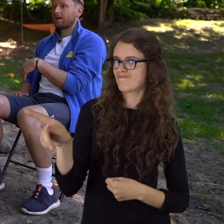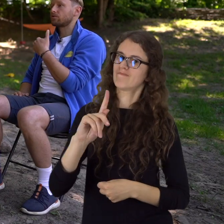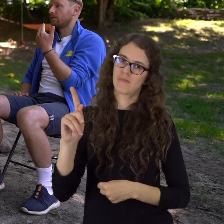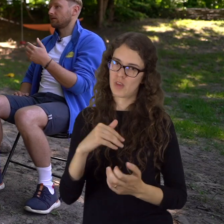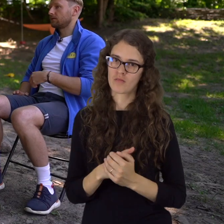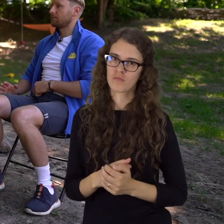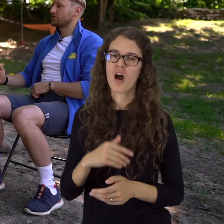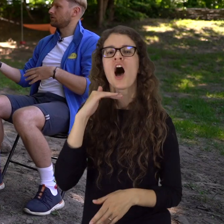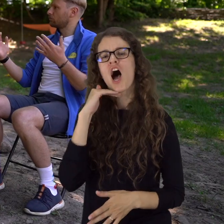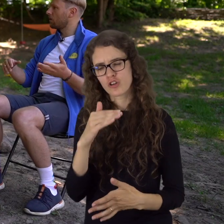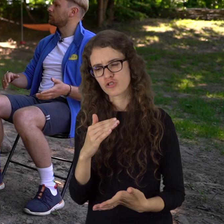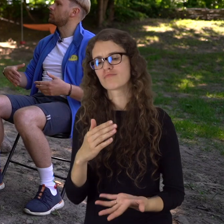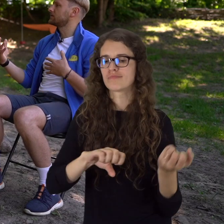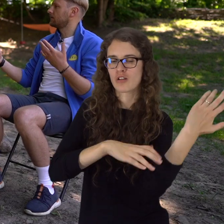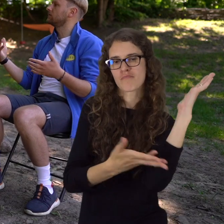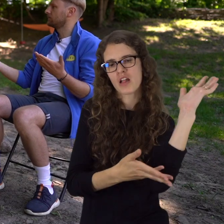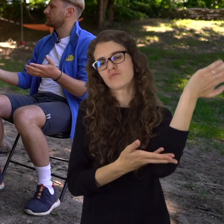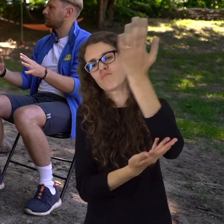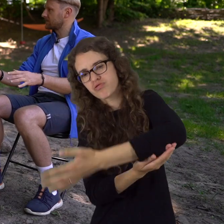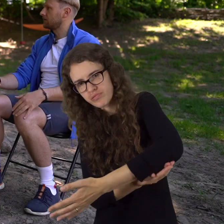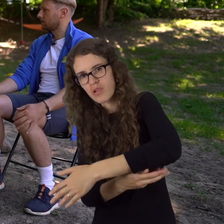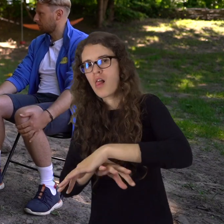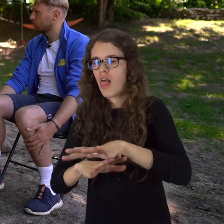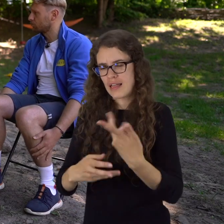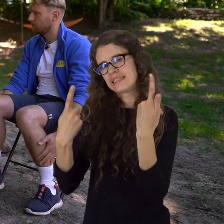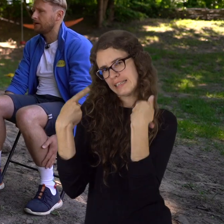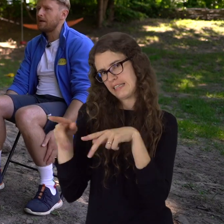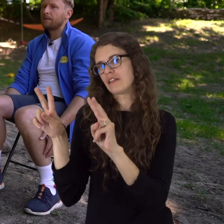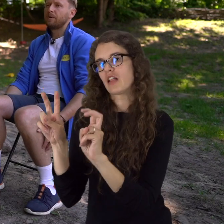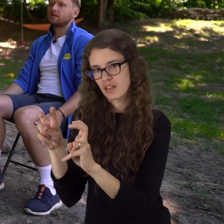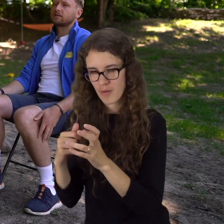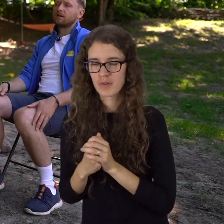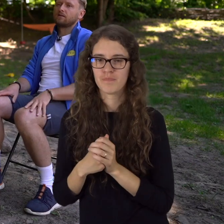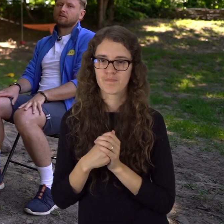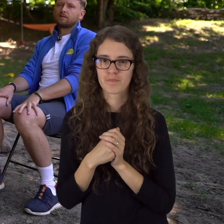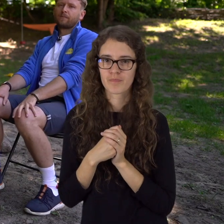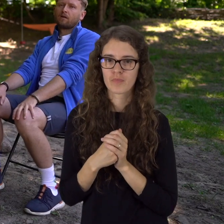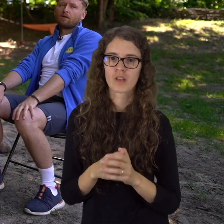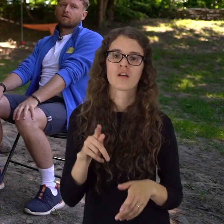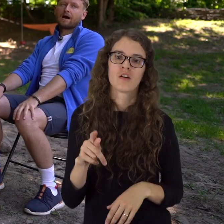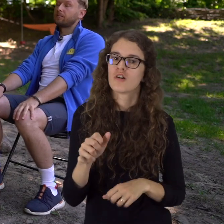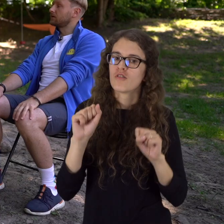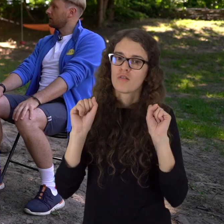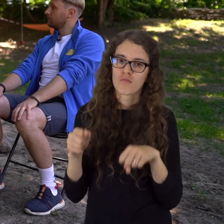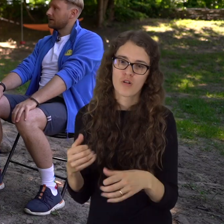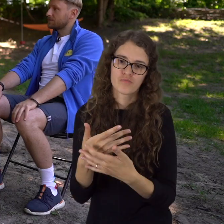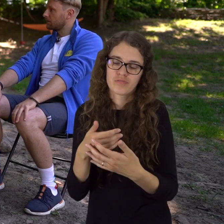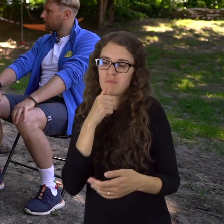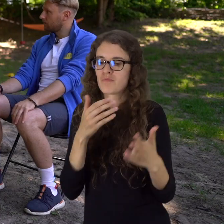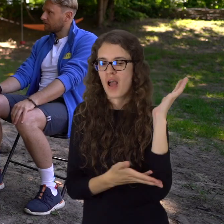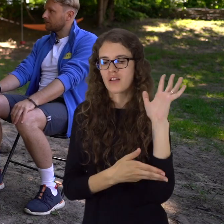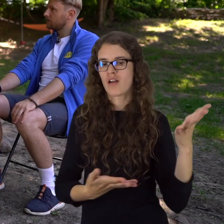nes ką, aišku, vėlgi tai yra medžiai krituoliai, kurios, na, visai mes kitaip juos žiūrime, bet ir tai galima tikrai eiti